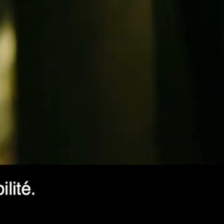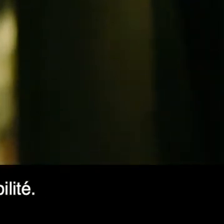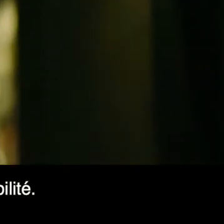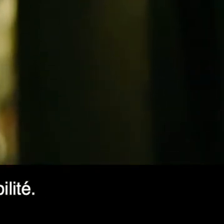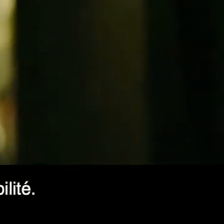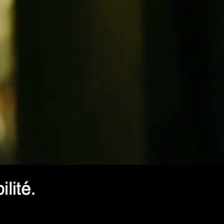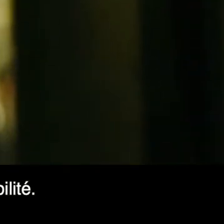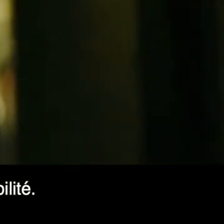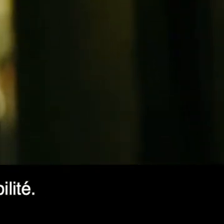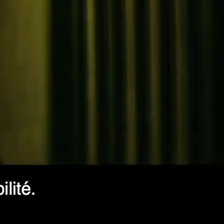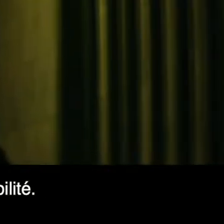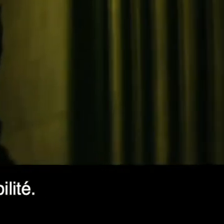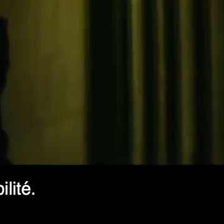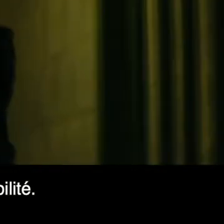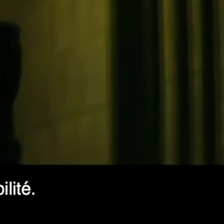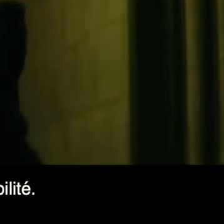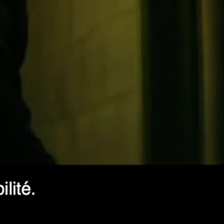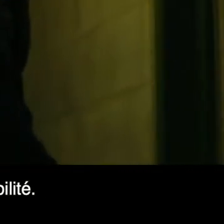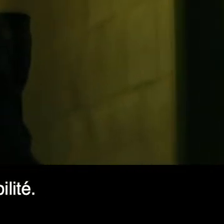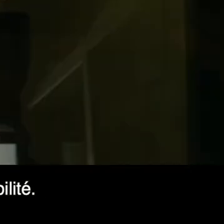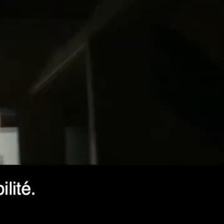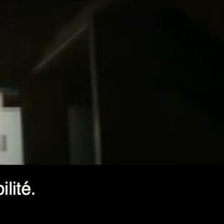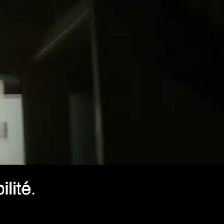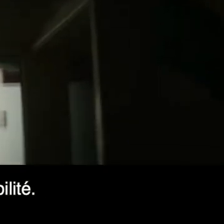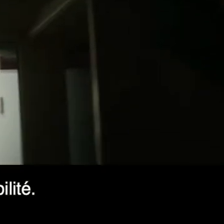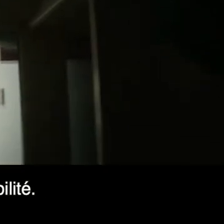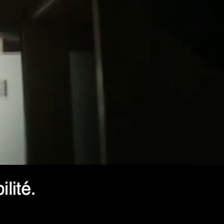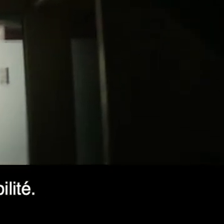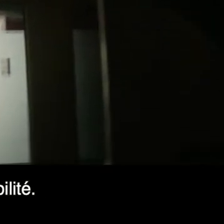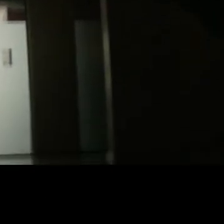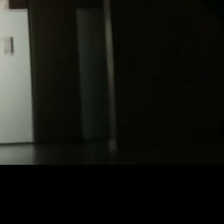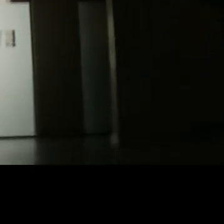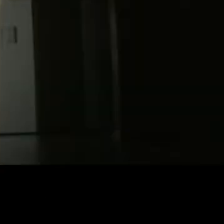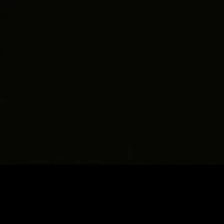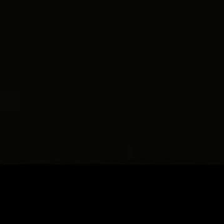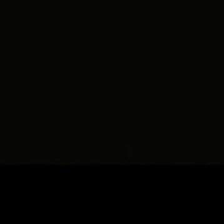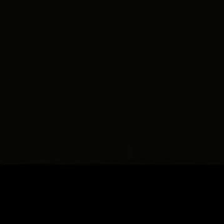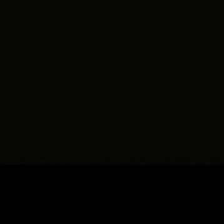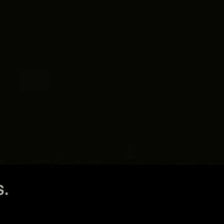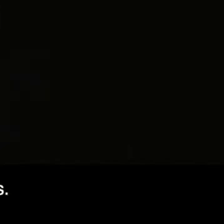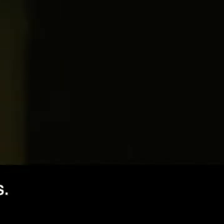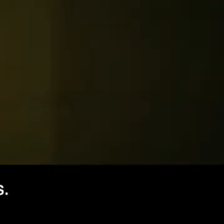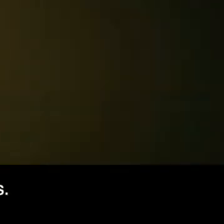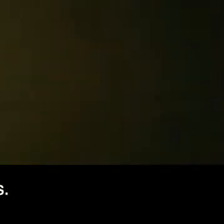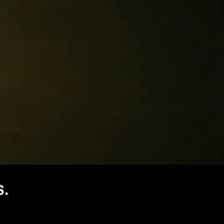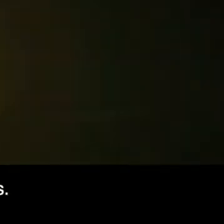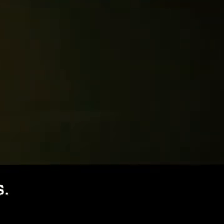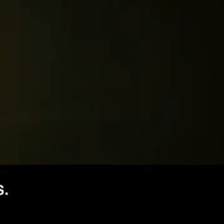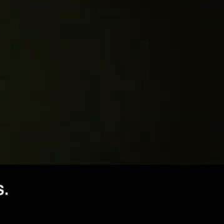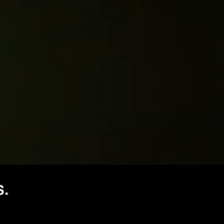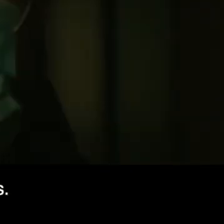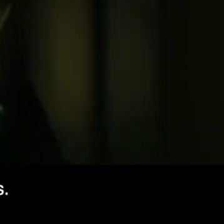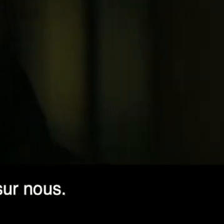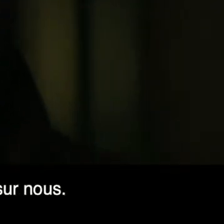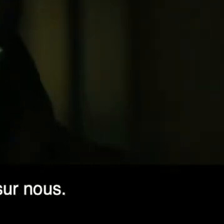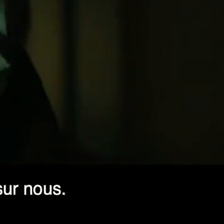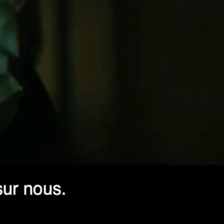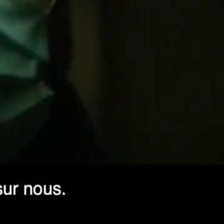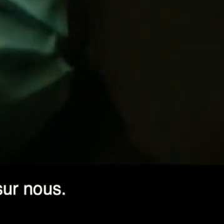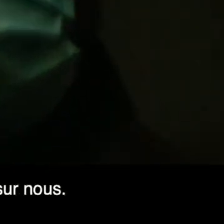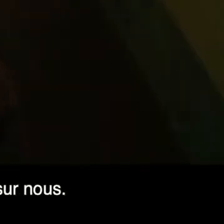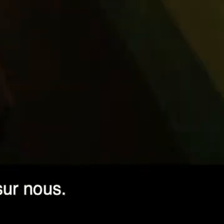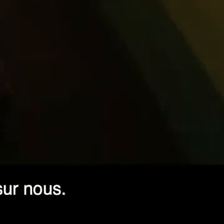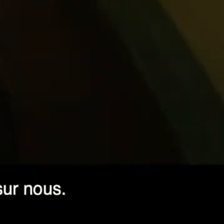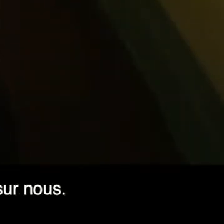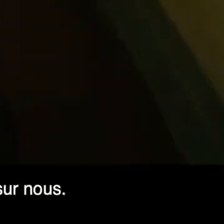Chacun a un rôle à jouer. Une responsabilité. On doit pouvoir compter sur les autres, comme les autres